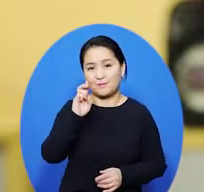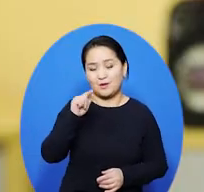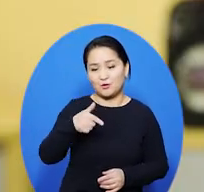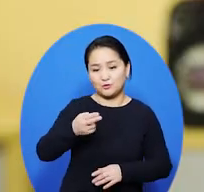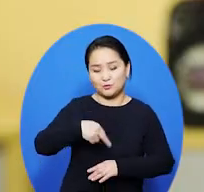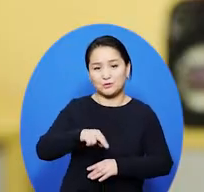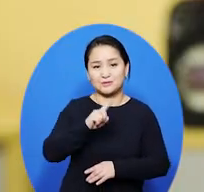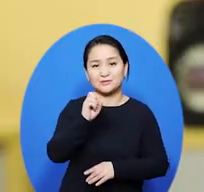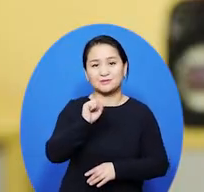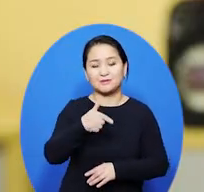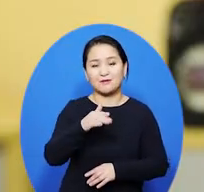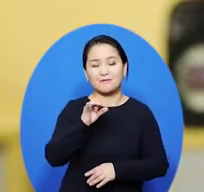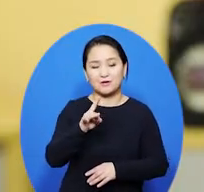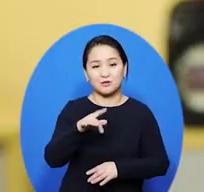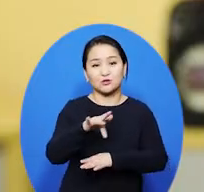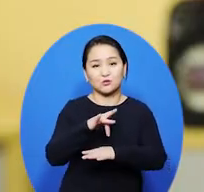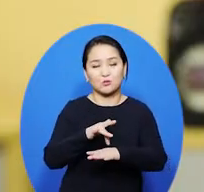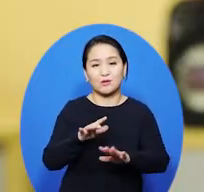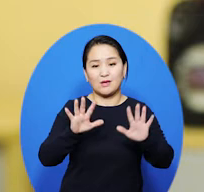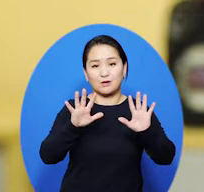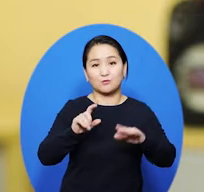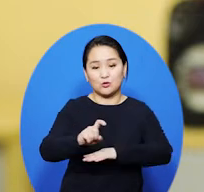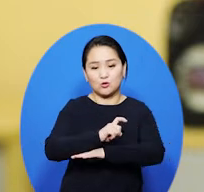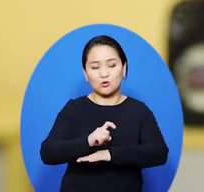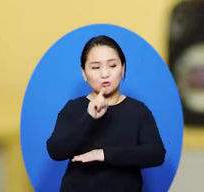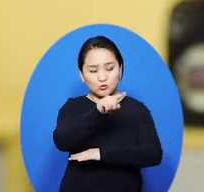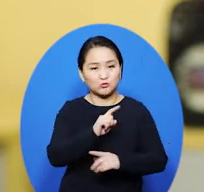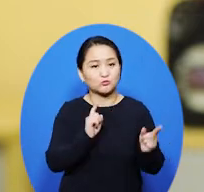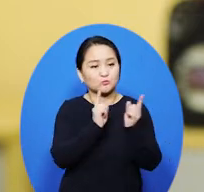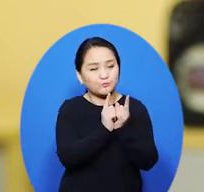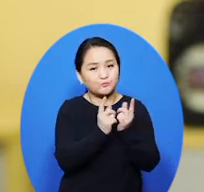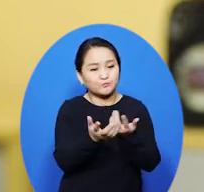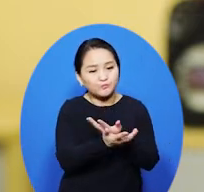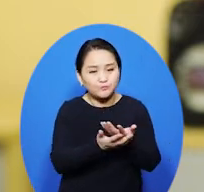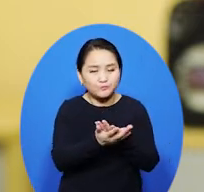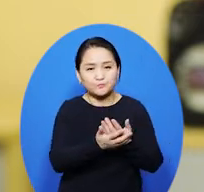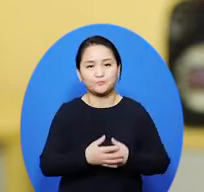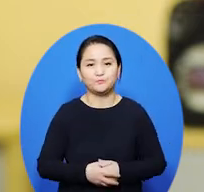дүүргийн загвар төв буюу нөгөө 10 дугаар хоролд байдаг загвар төв дээр очиж уулзаад